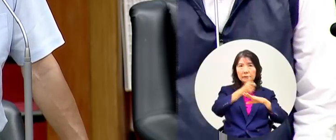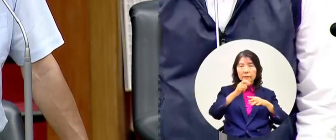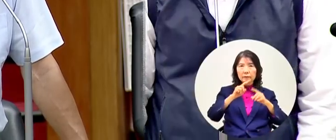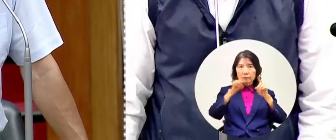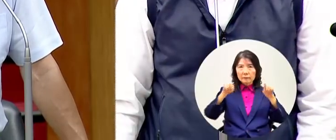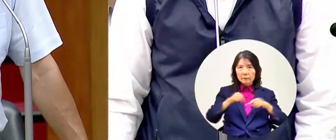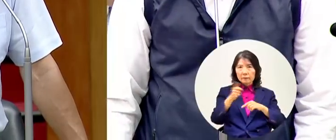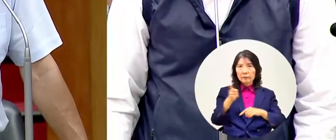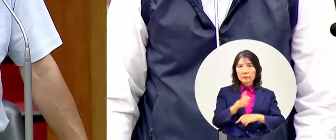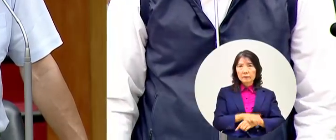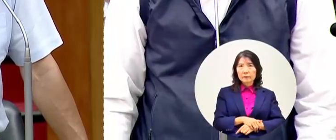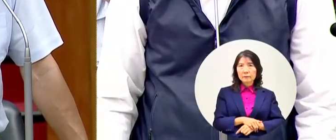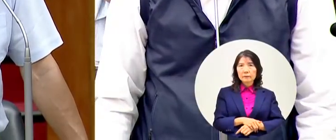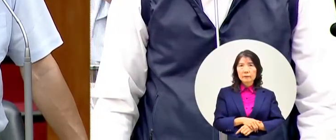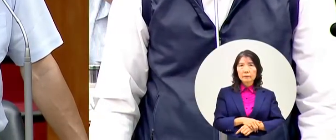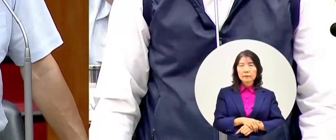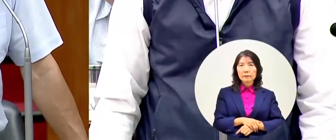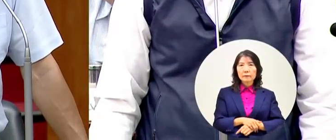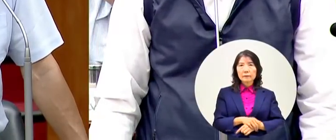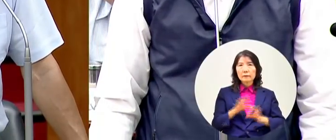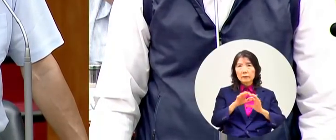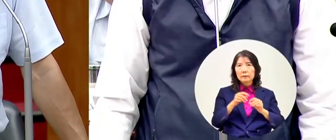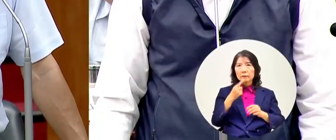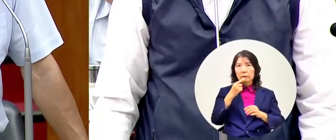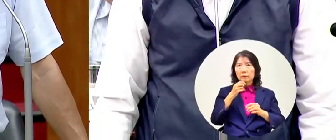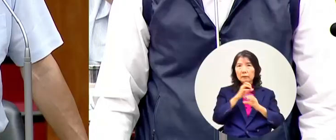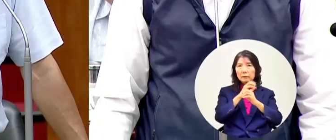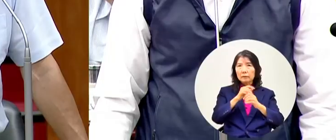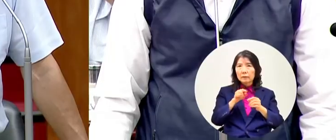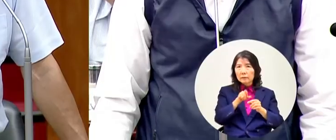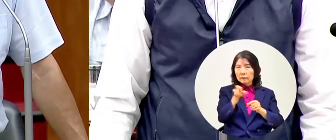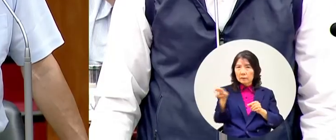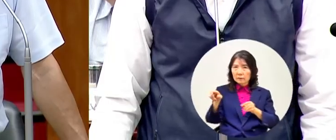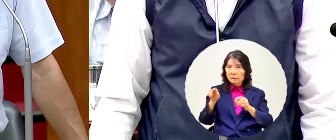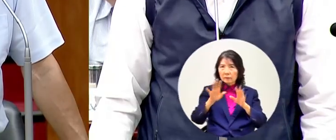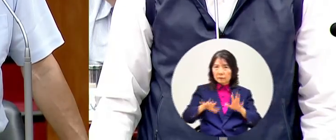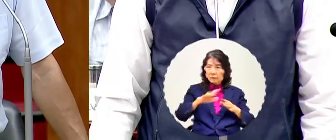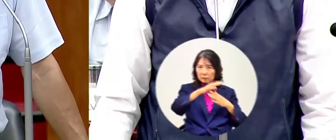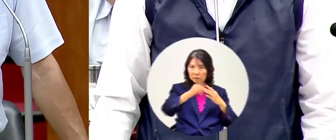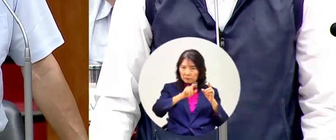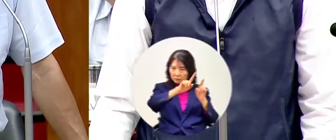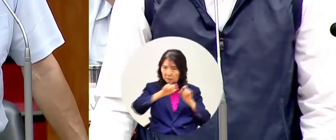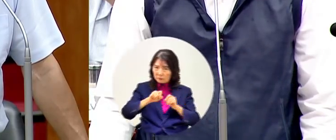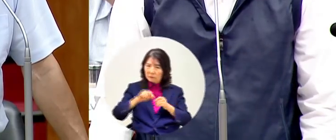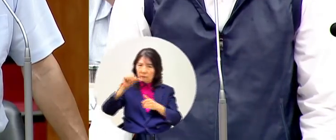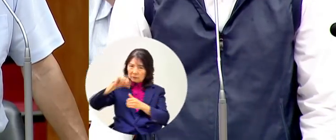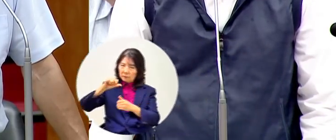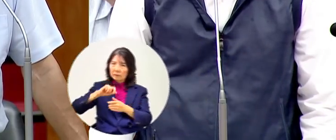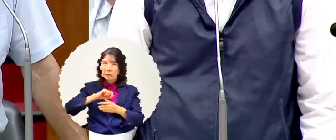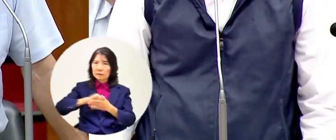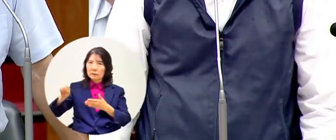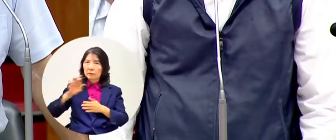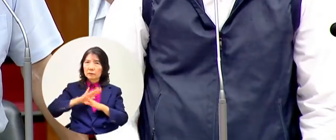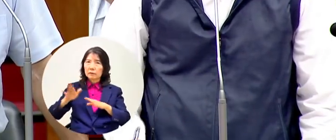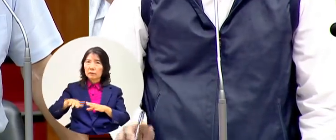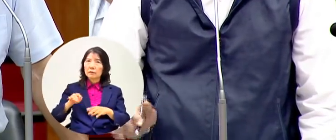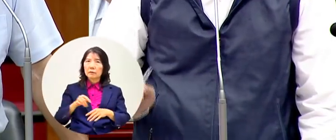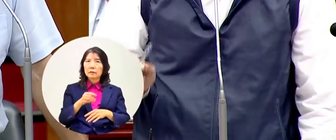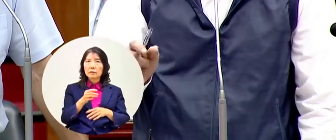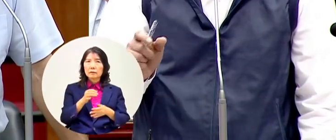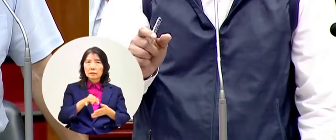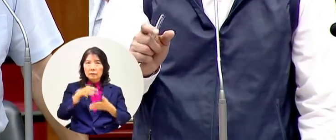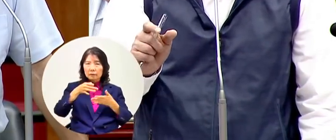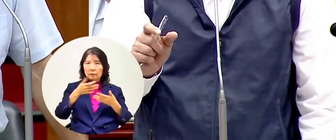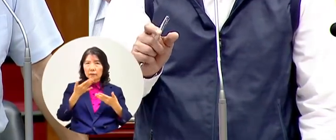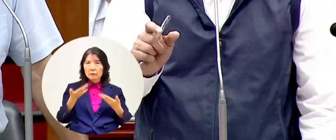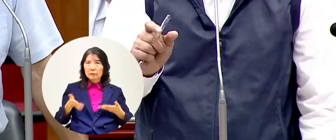中。有关红灯右转部分呢，目前我们还是要照规定来开单啊。但是一周刚刚提到的，我们